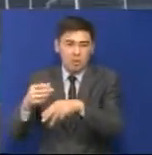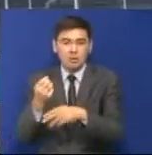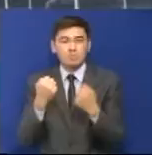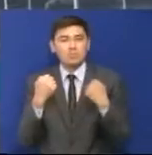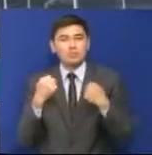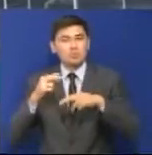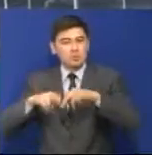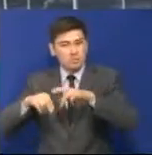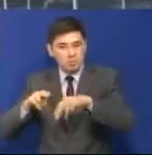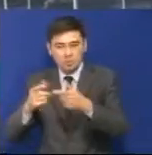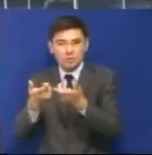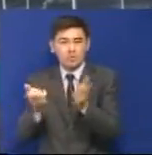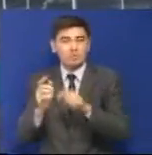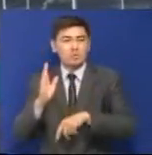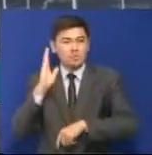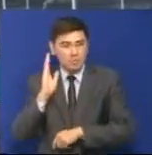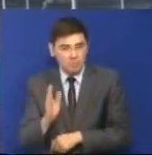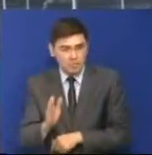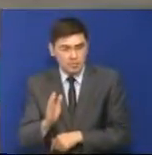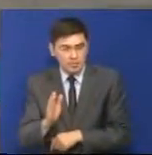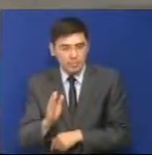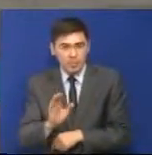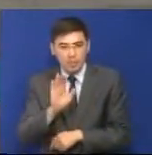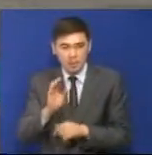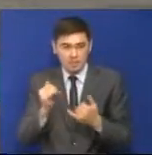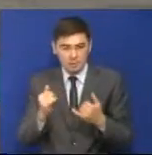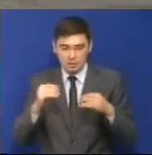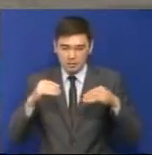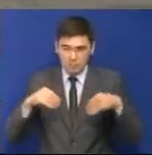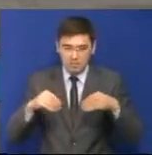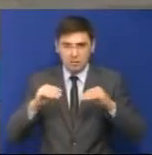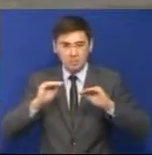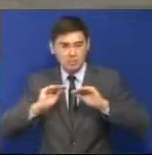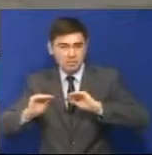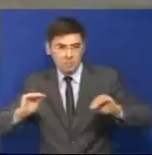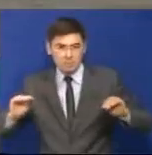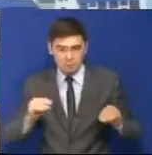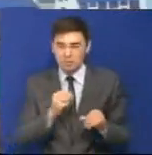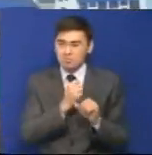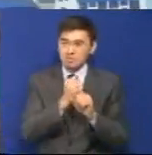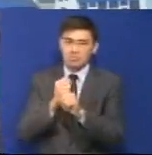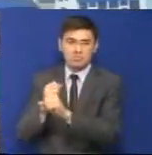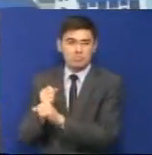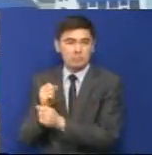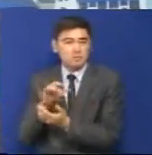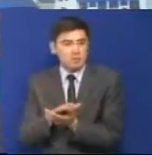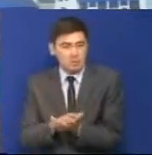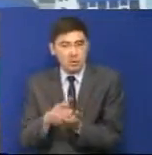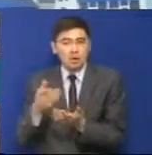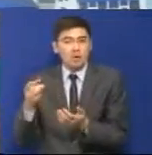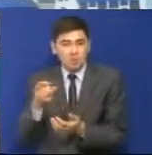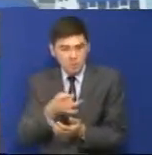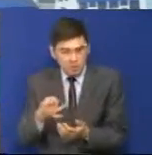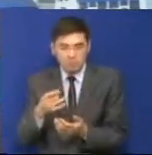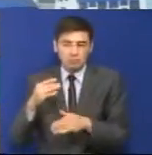бой көтеретіндігіне тоқталды. Сондай-ақ тиісті абаттандыру жұмыстарының жүргізілетіндігін айтты. Яғни шағын аудан